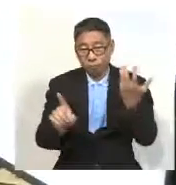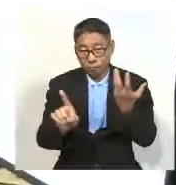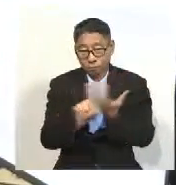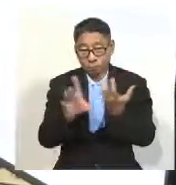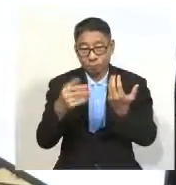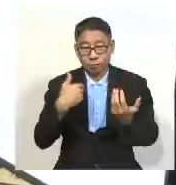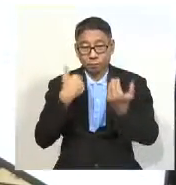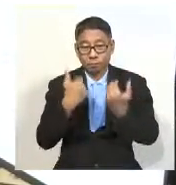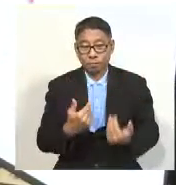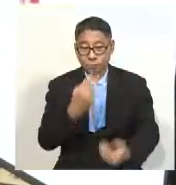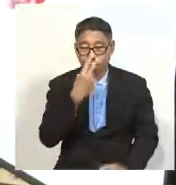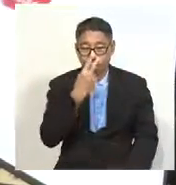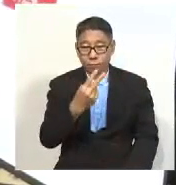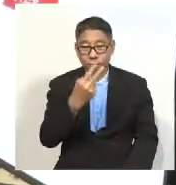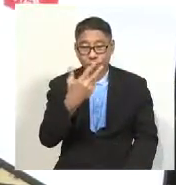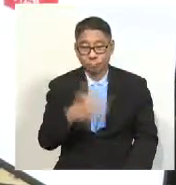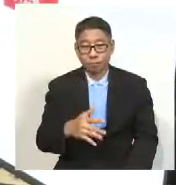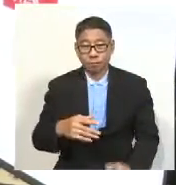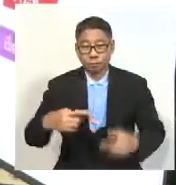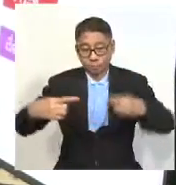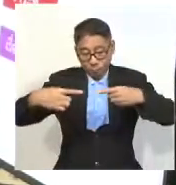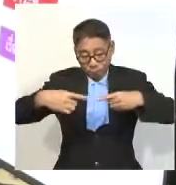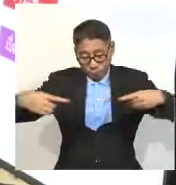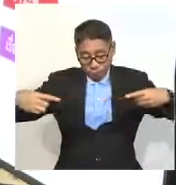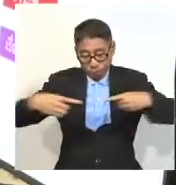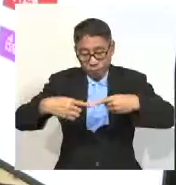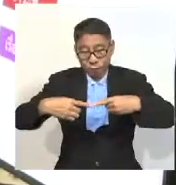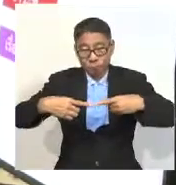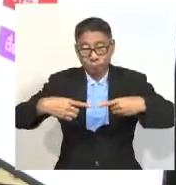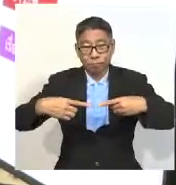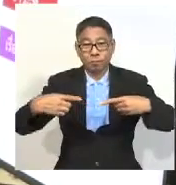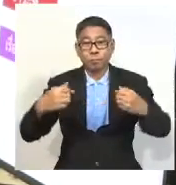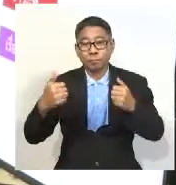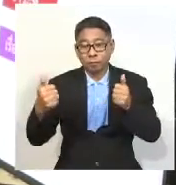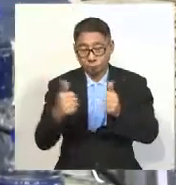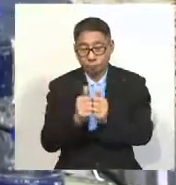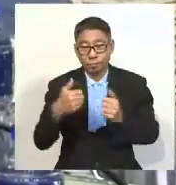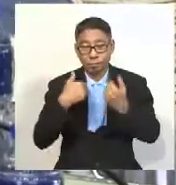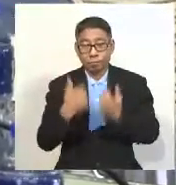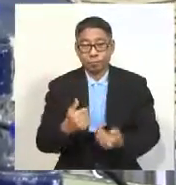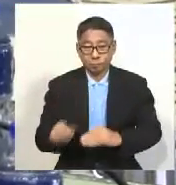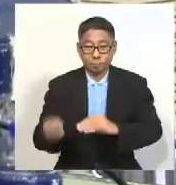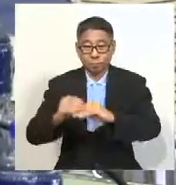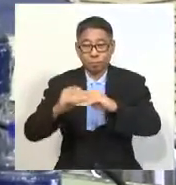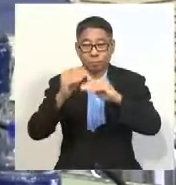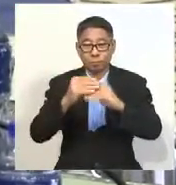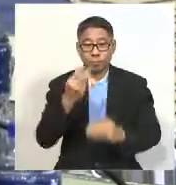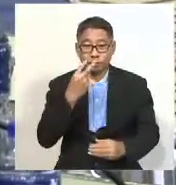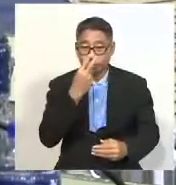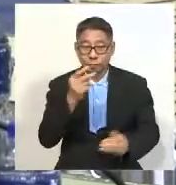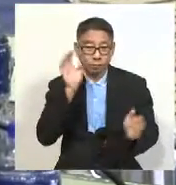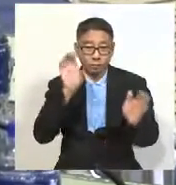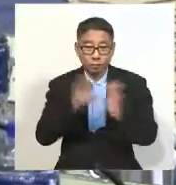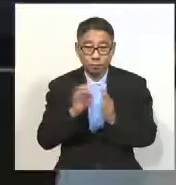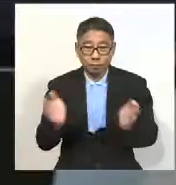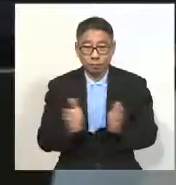บัติหรือที่เรียกกันภาษาชาวบ้านบอกว่าดูสเปคให้มันมีความเหมาะสมเพิ่มเติมส่วนภาพรวมในการแต่งตั้งรู้สึก